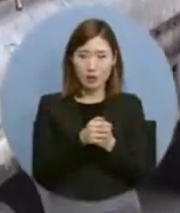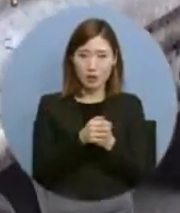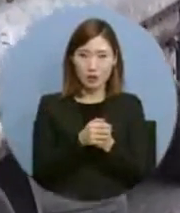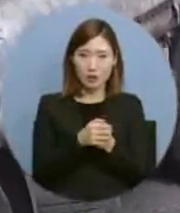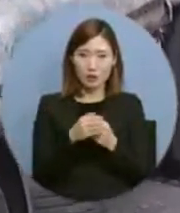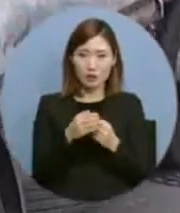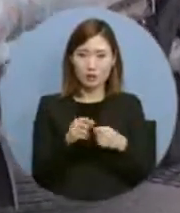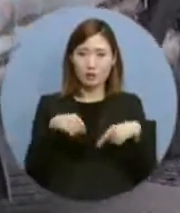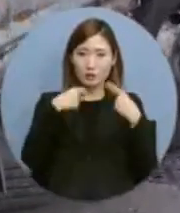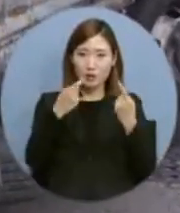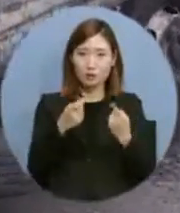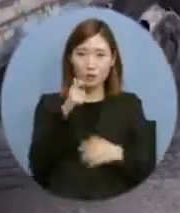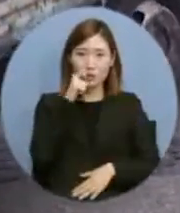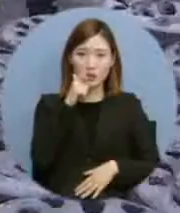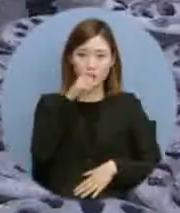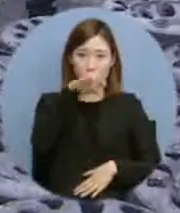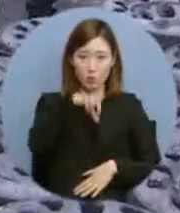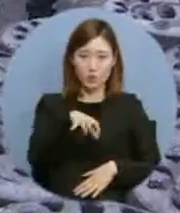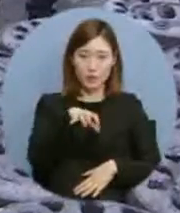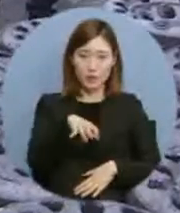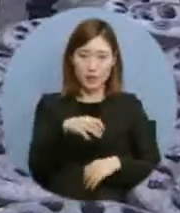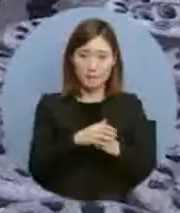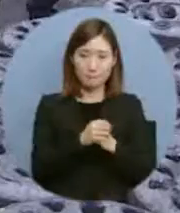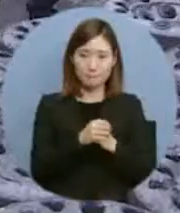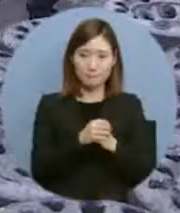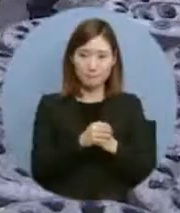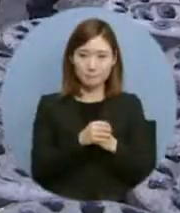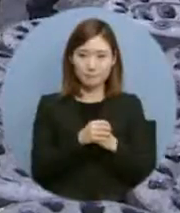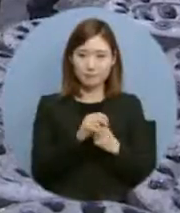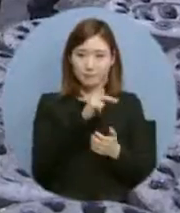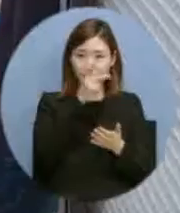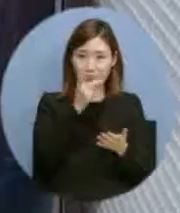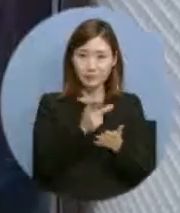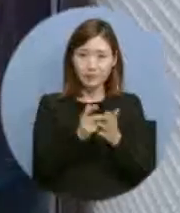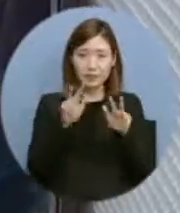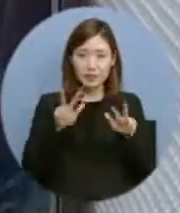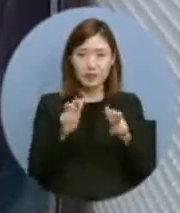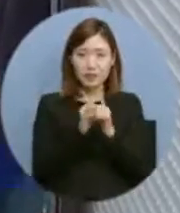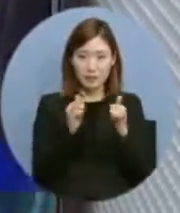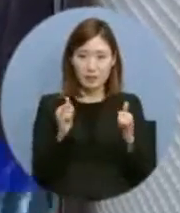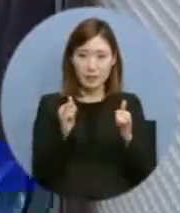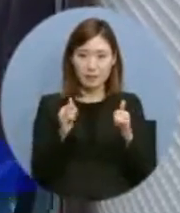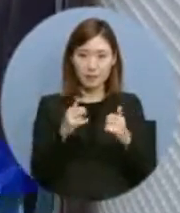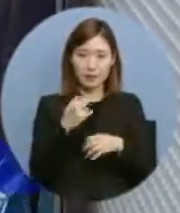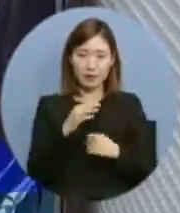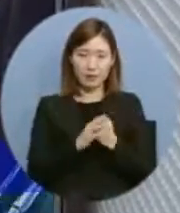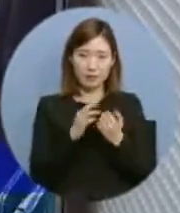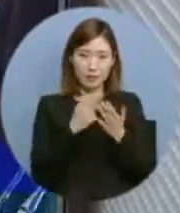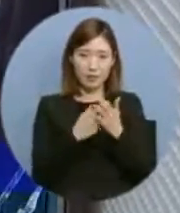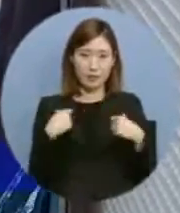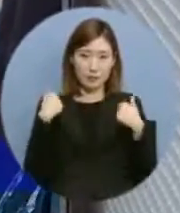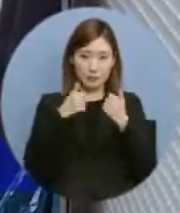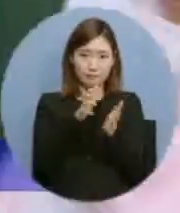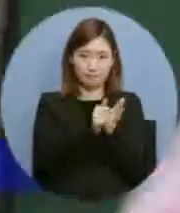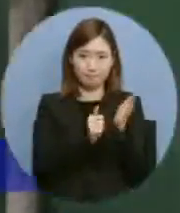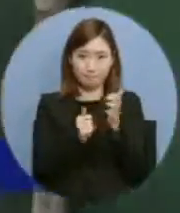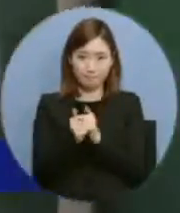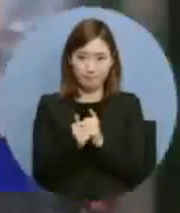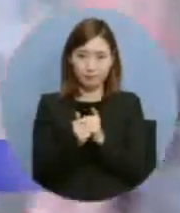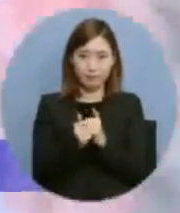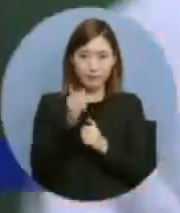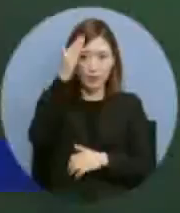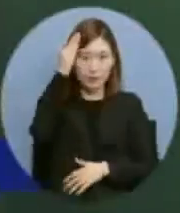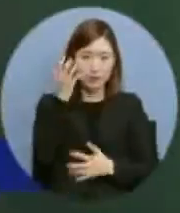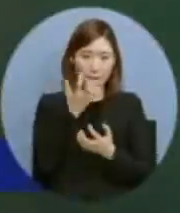앞에 연탄이 내려집니다 이젠 사람이 나설 차례 빈의 롯과 장갑 차림을 한 사람들이 1장